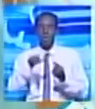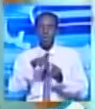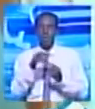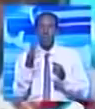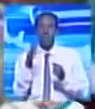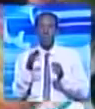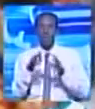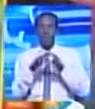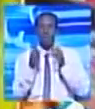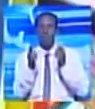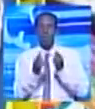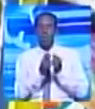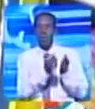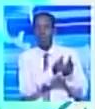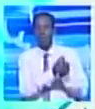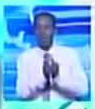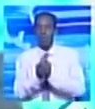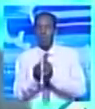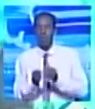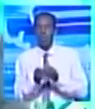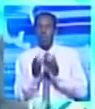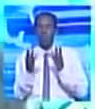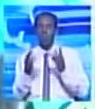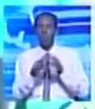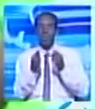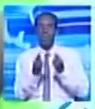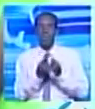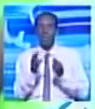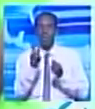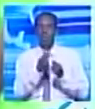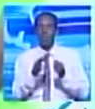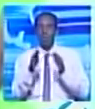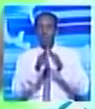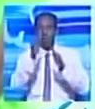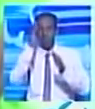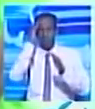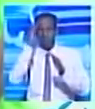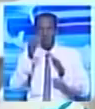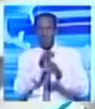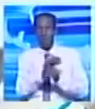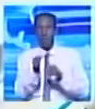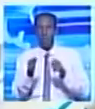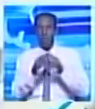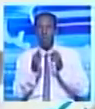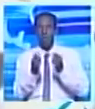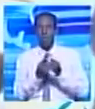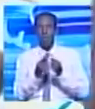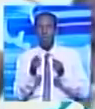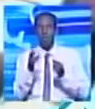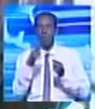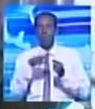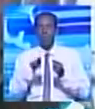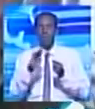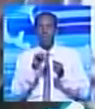Fatouma Mohamada Hamadou, accompagnée de plusieurs responsables de la ville, s'est rendue dans les écoles primaires en milieu rural. La délégation conduite par